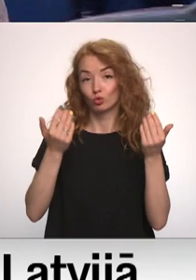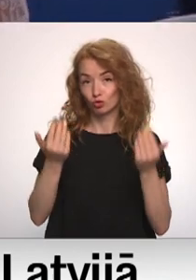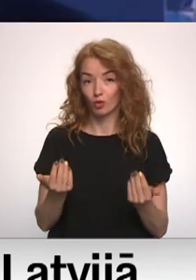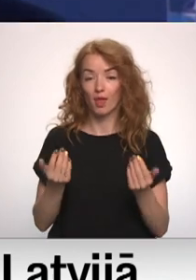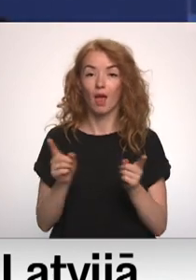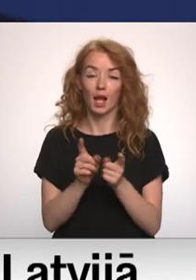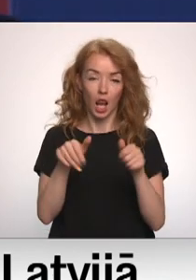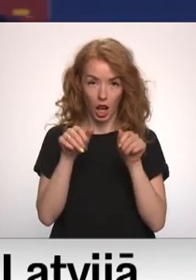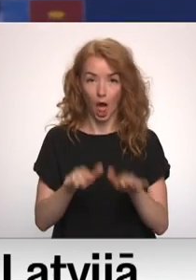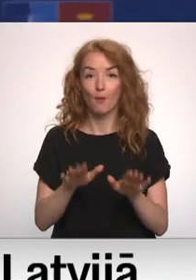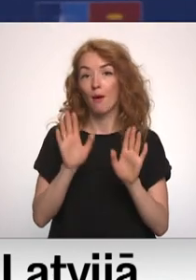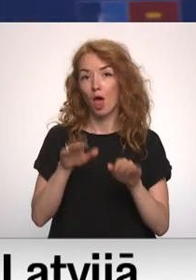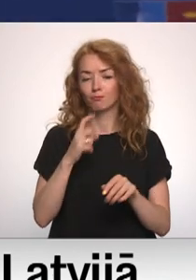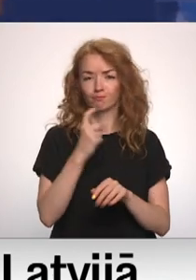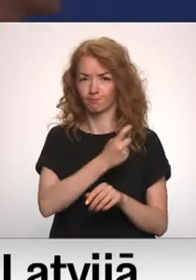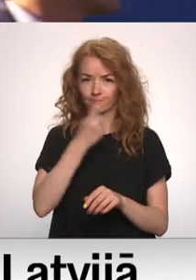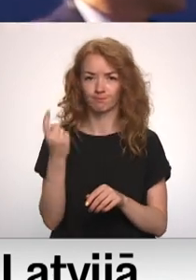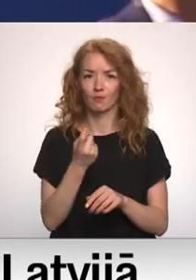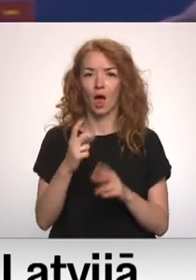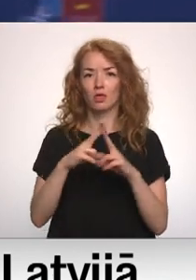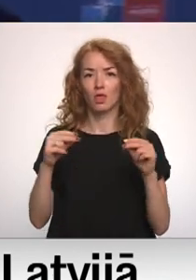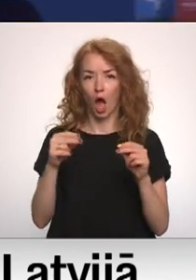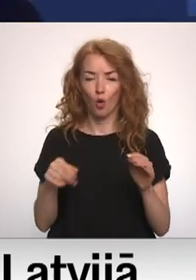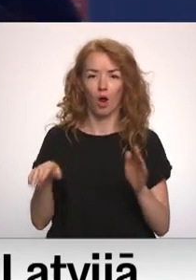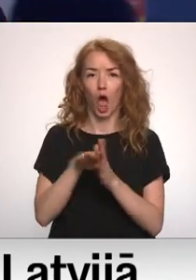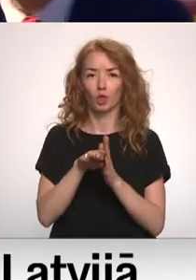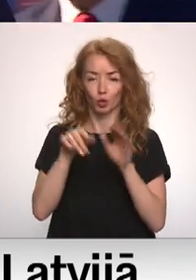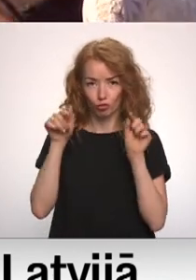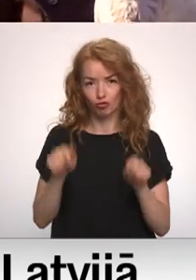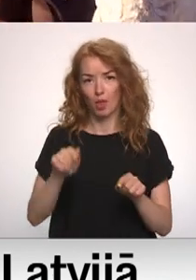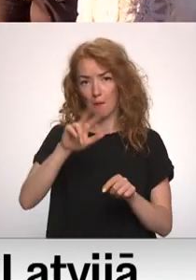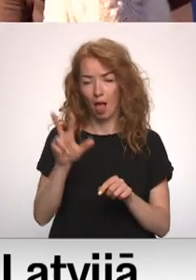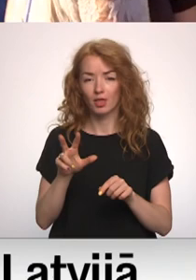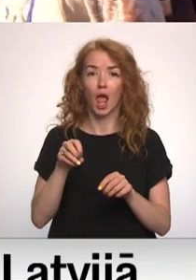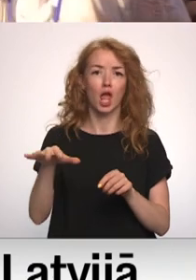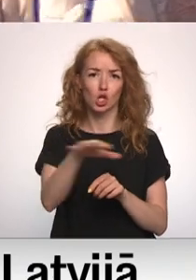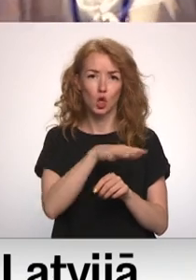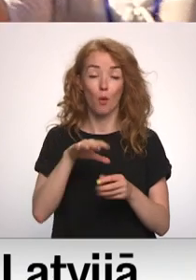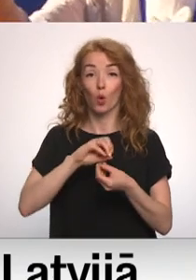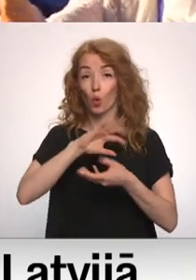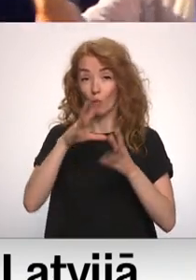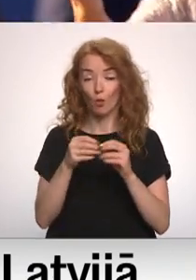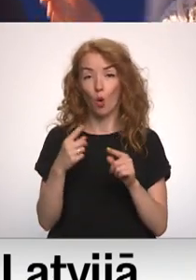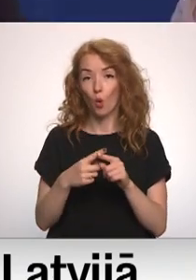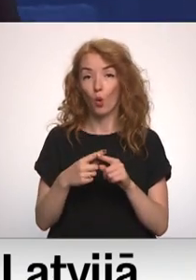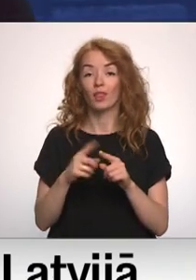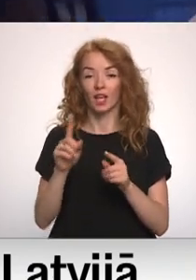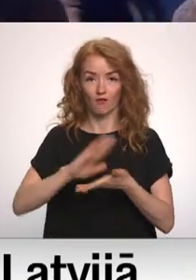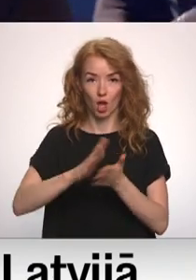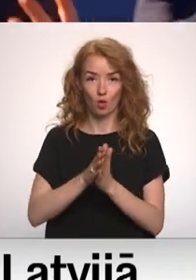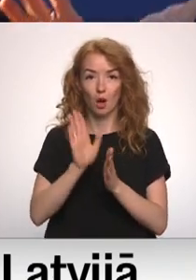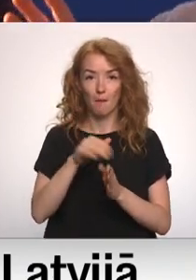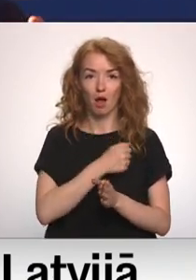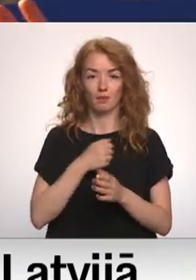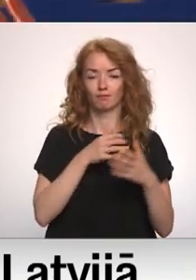attiecīgi tika pieņemta lēmuma, lai stiprinātu NATO klātbūtni austrumflangā un arī Eiropā kopumā. Un, kā jau tu minēji, tad ir vienošanās par